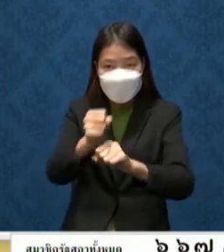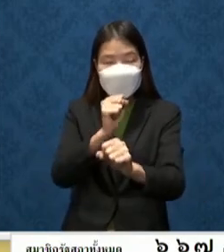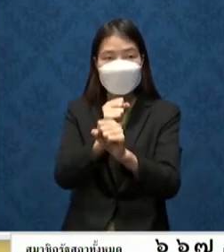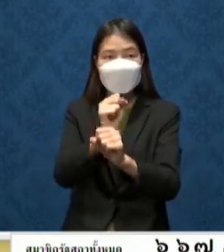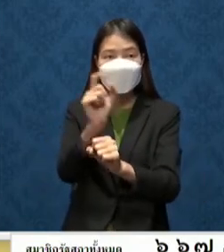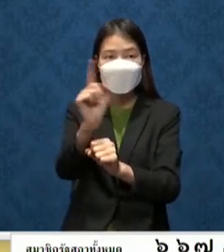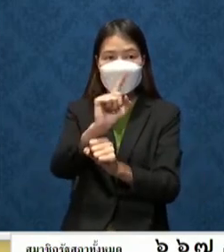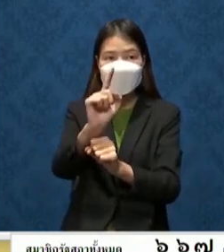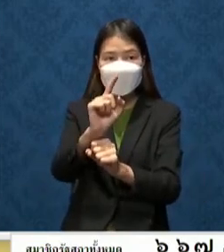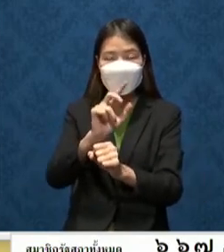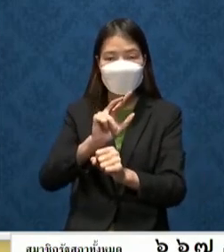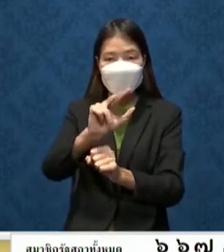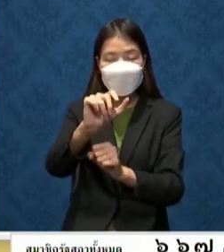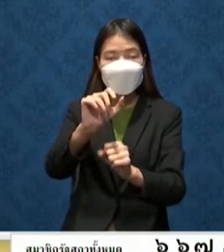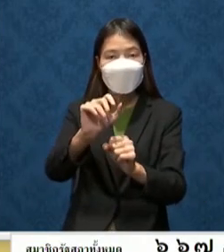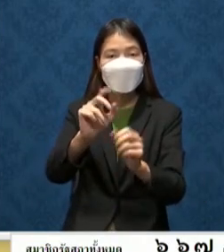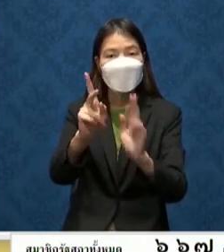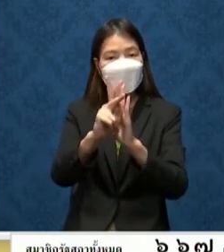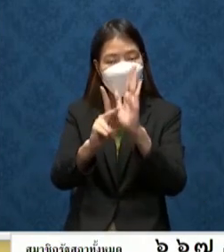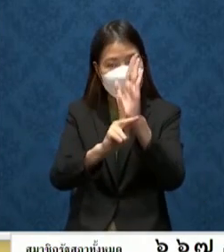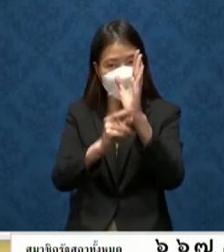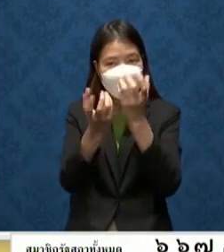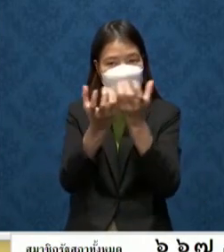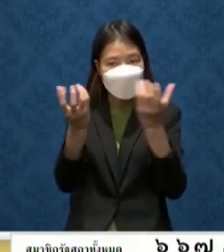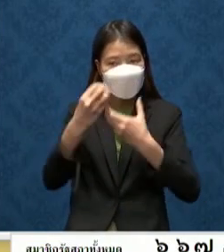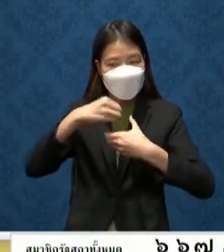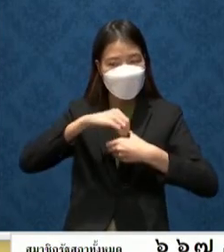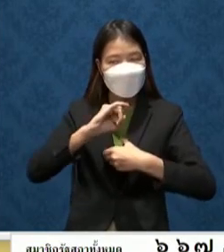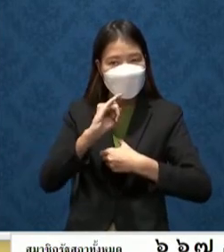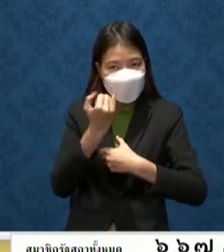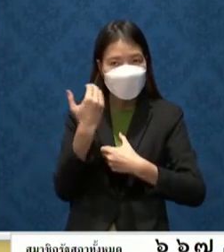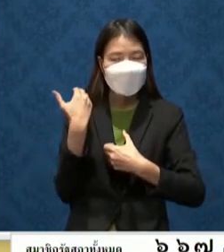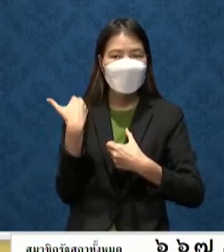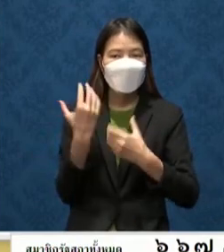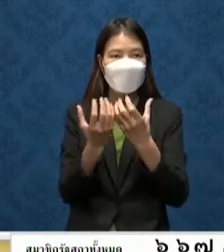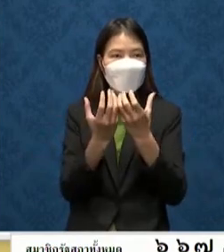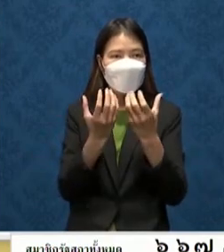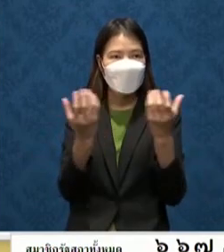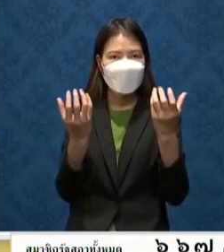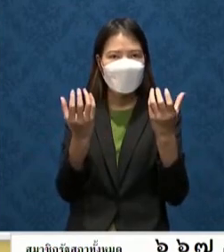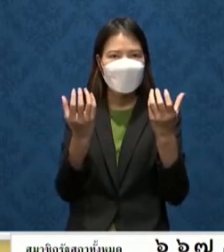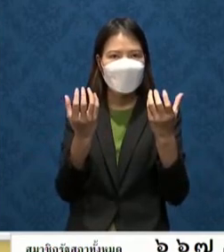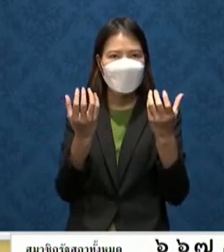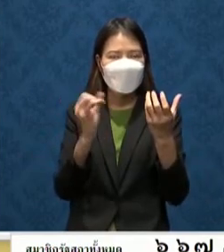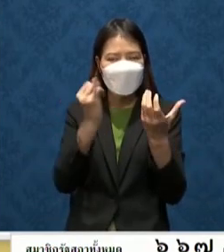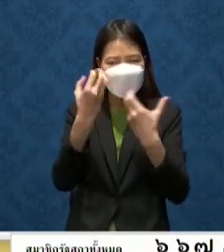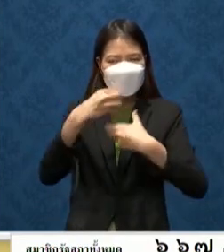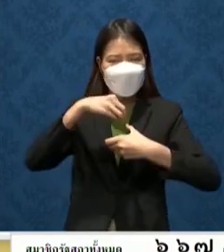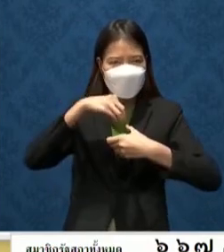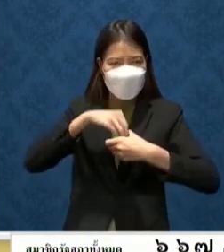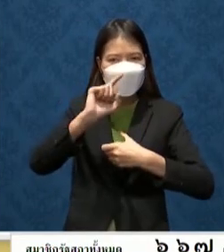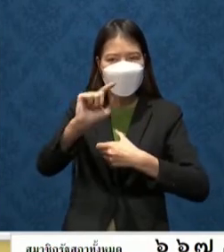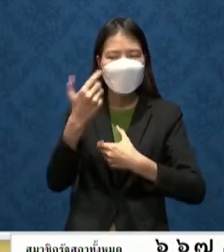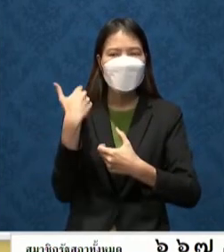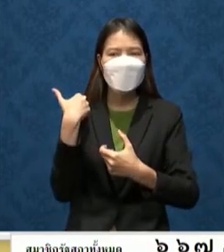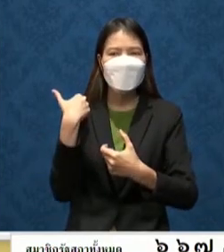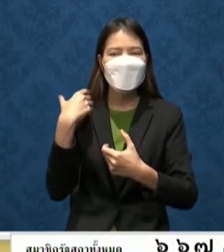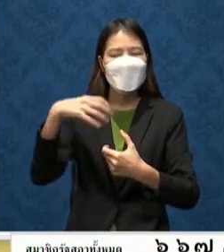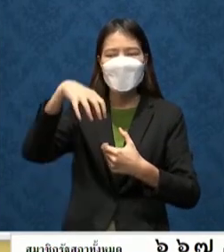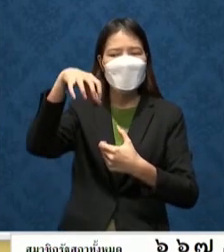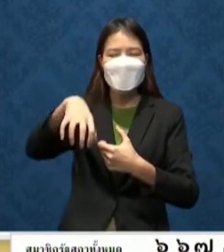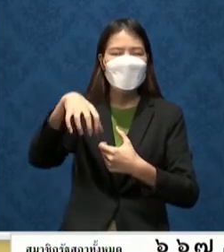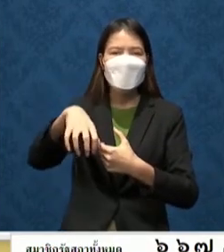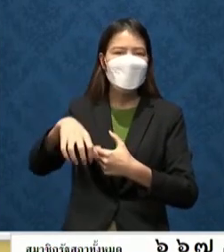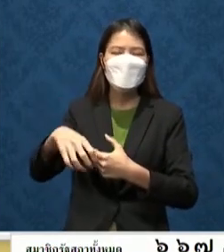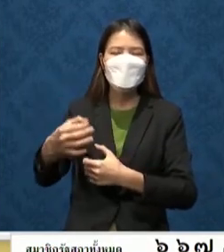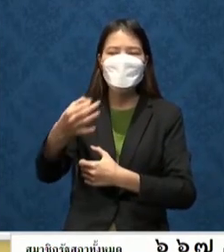มหลกกฎหมายจะเรีกทำและองคกรวิชาชีพสื่อี่มีอยู่แล้วเพราะฉะนั้นถ้